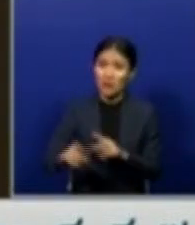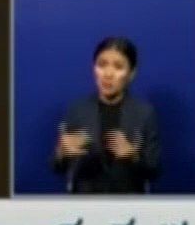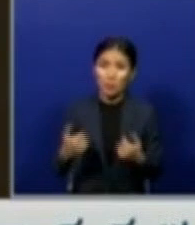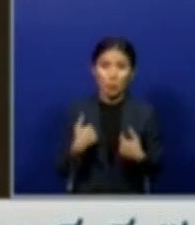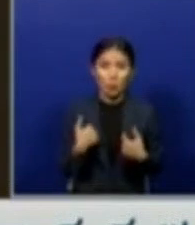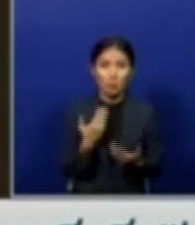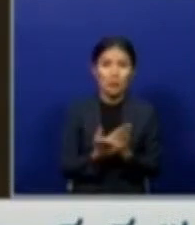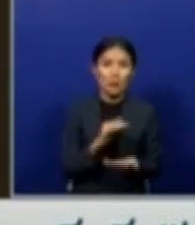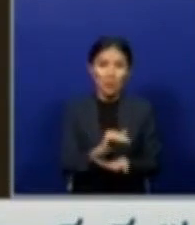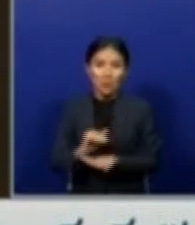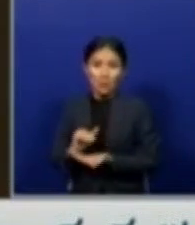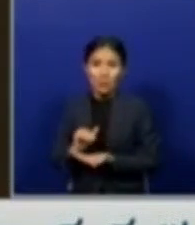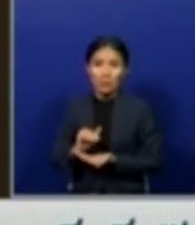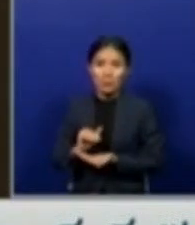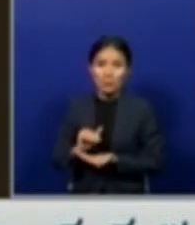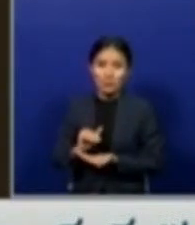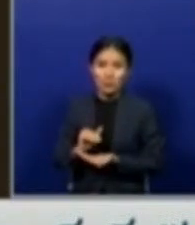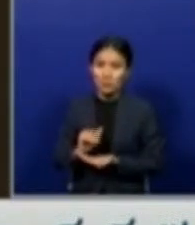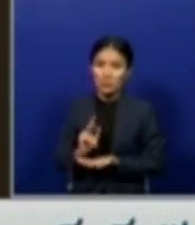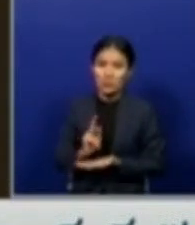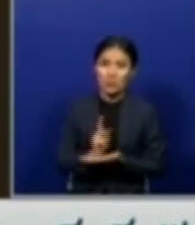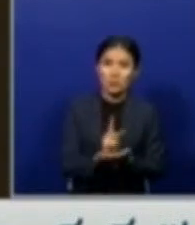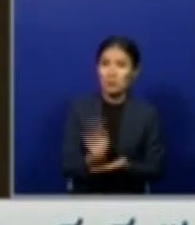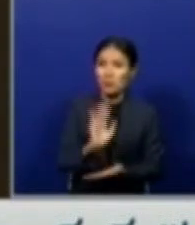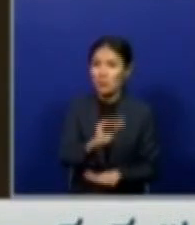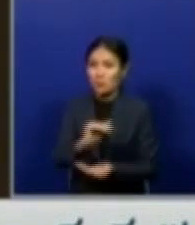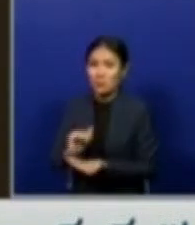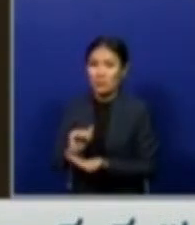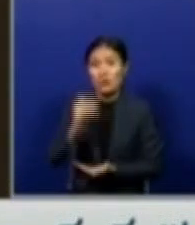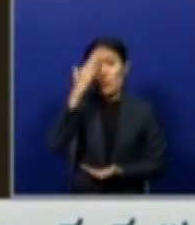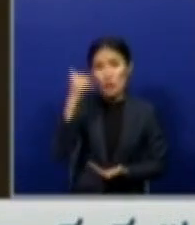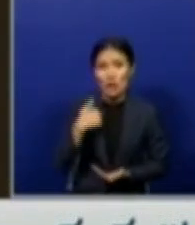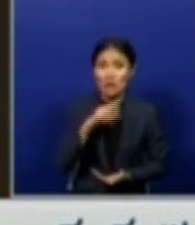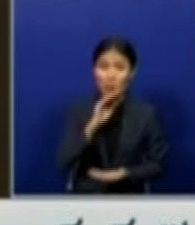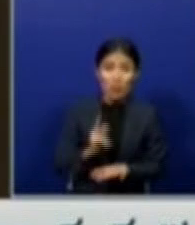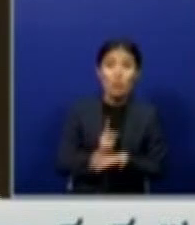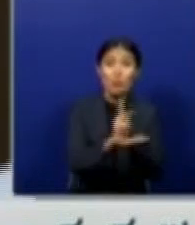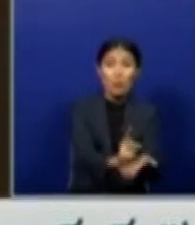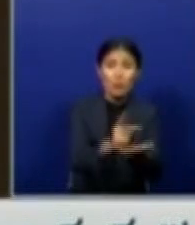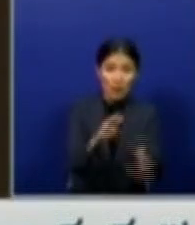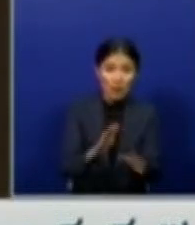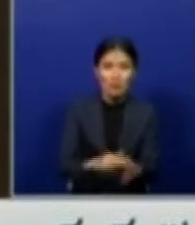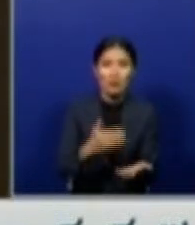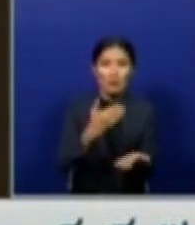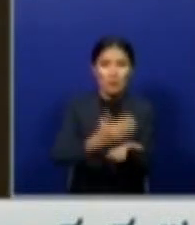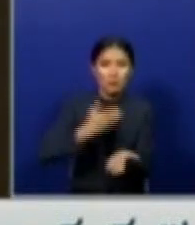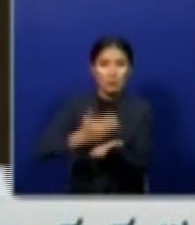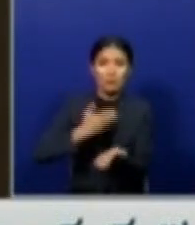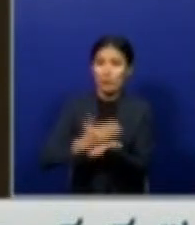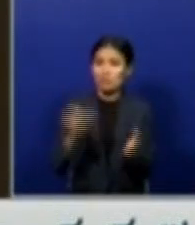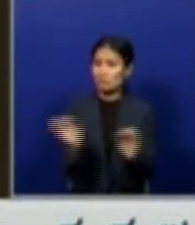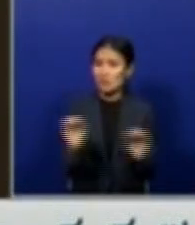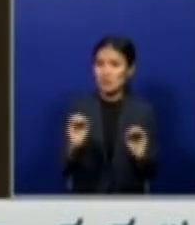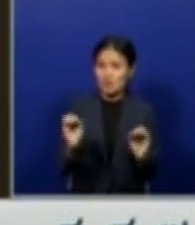ของหนี้เสียที่อาจจะเกิดขึ้นเพราะฉะนั้นนโยบายเหล่านี้นะครับคงต้องมีการปรับปรุงนะในส่วนของหุ้นกู้นั้นเนี่ย